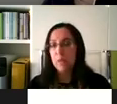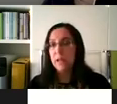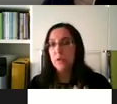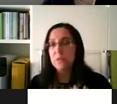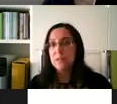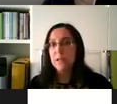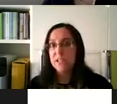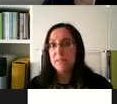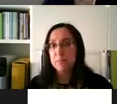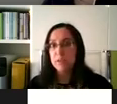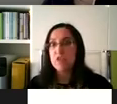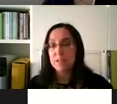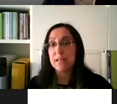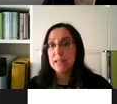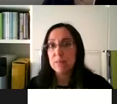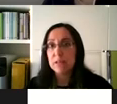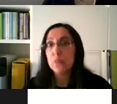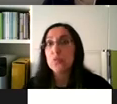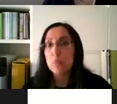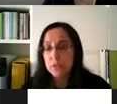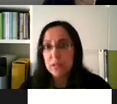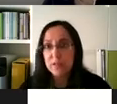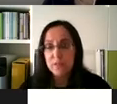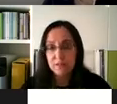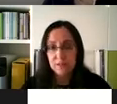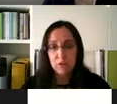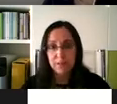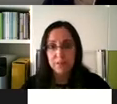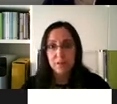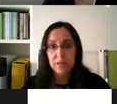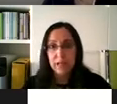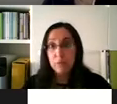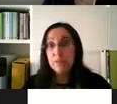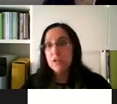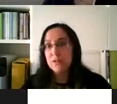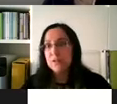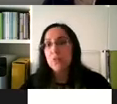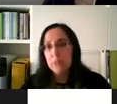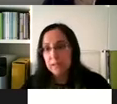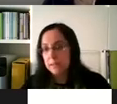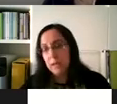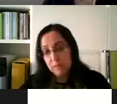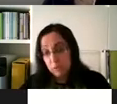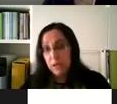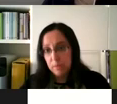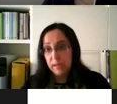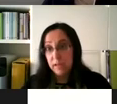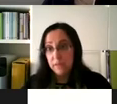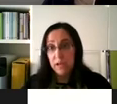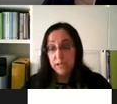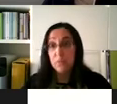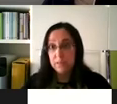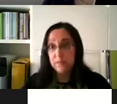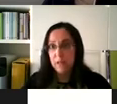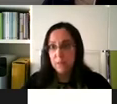tratta di un'app che consente alla vittima di poterci attare direttamente con un operatore dei servizi di antiviolenza e quindi di non essere ascoltata dall'eventuale partner